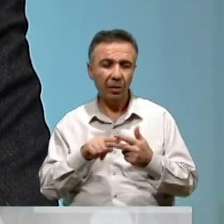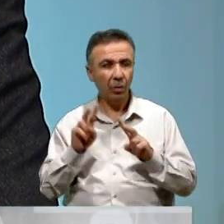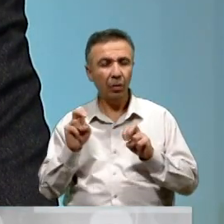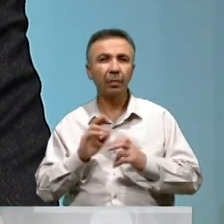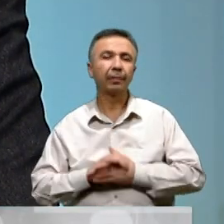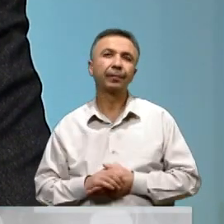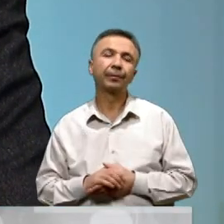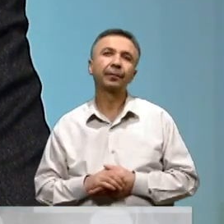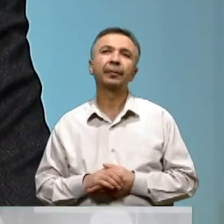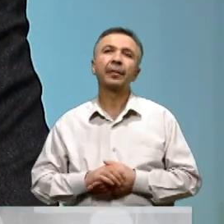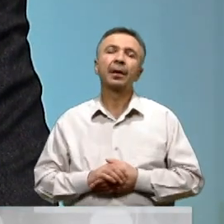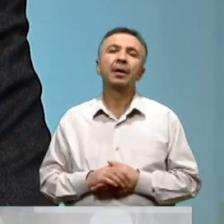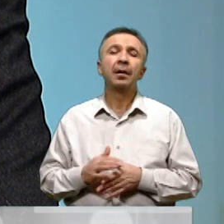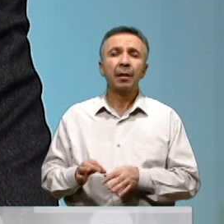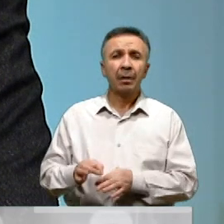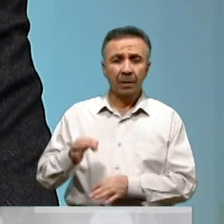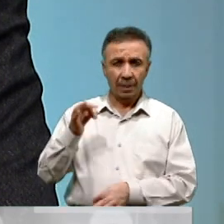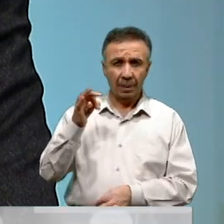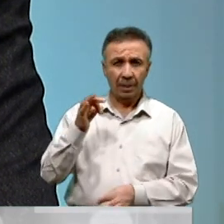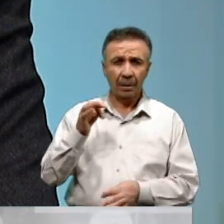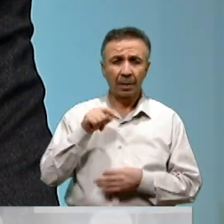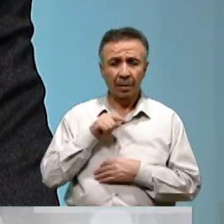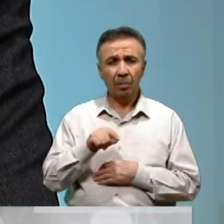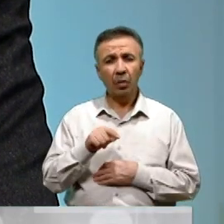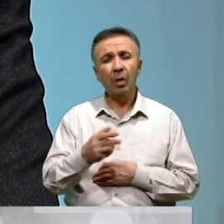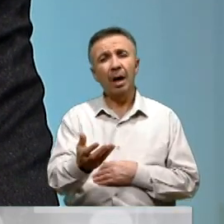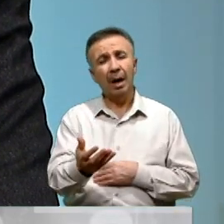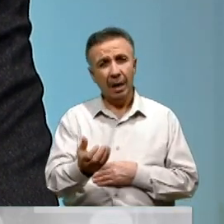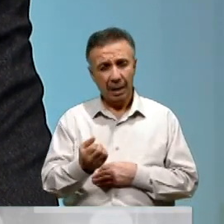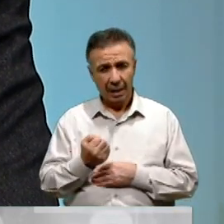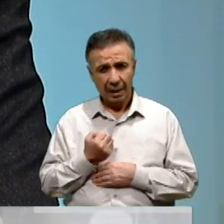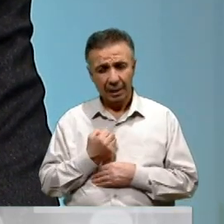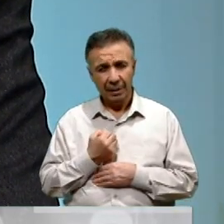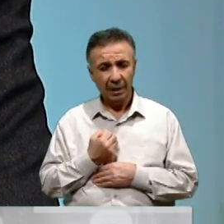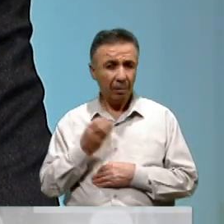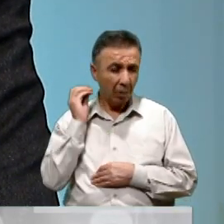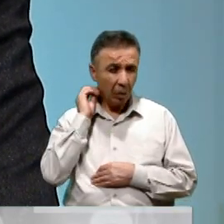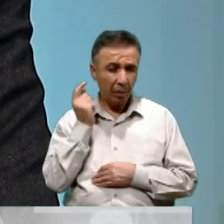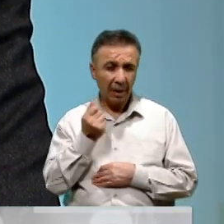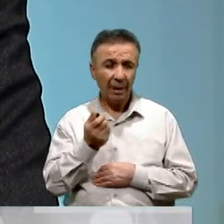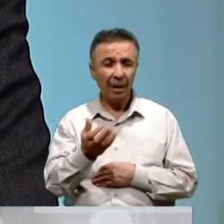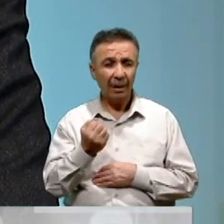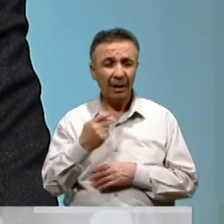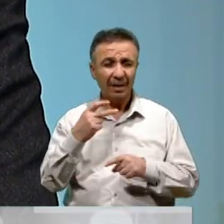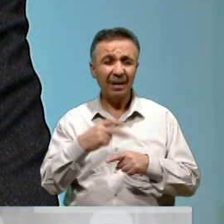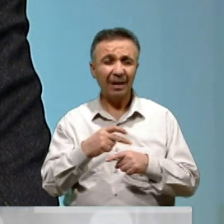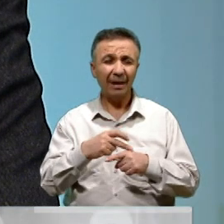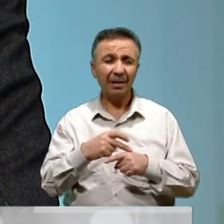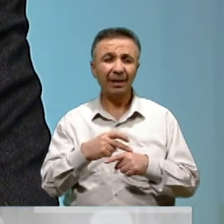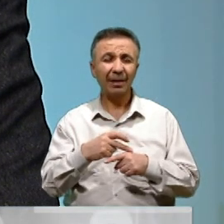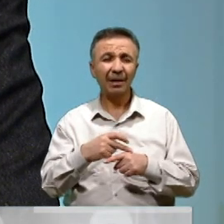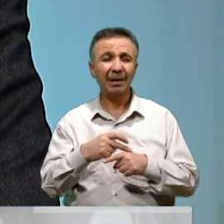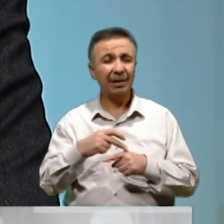husus, kişi bu alacağını ibra ederken zekat niyetiyle